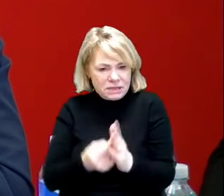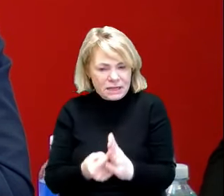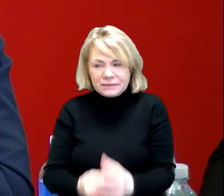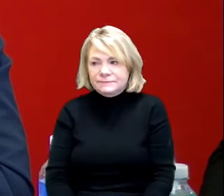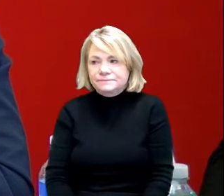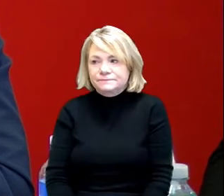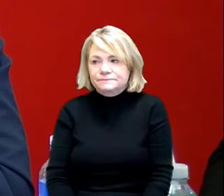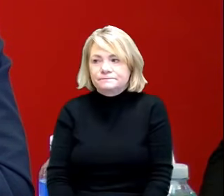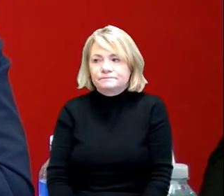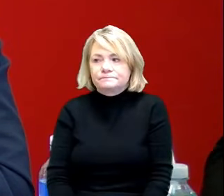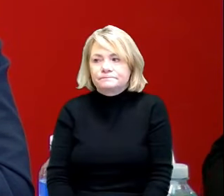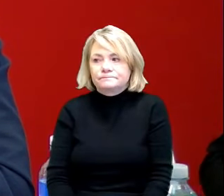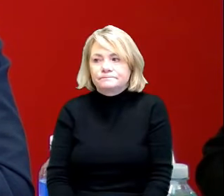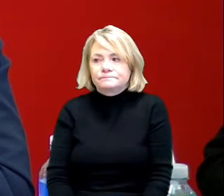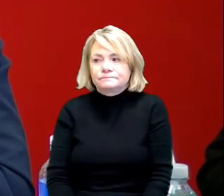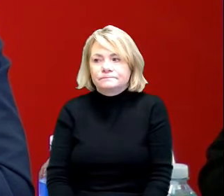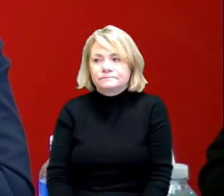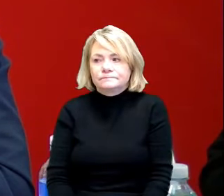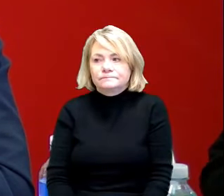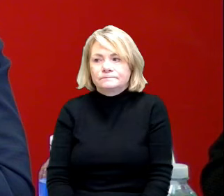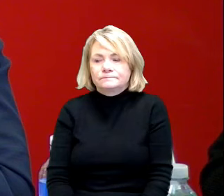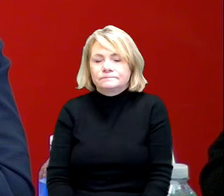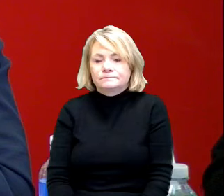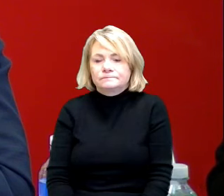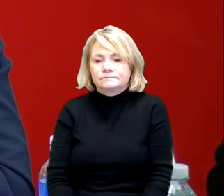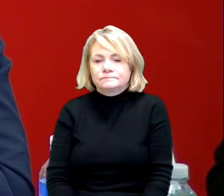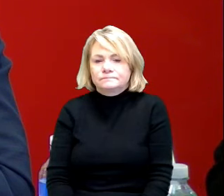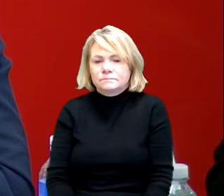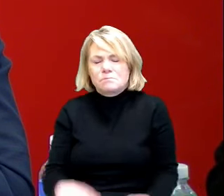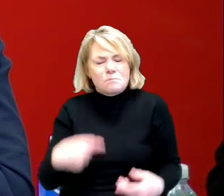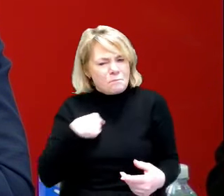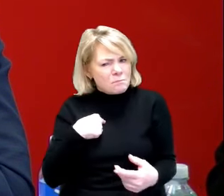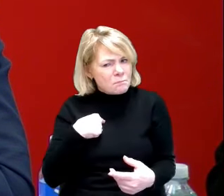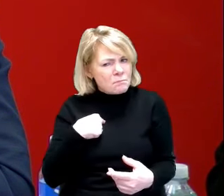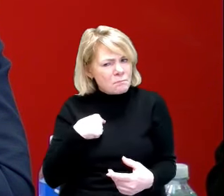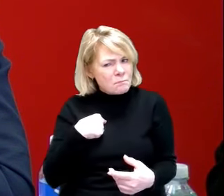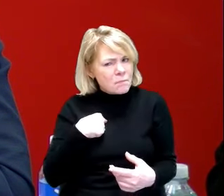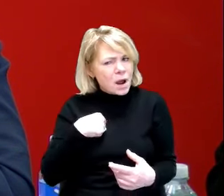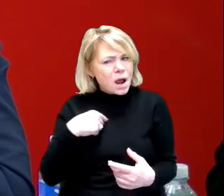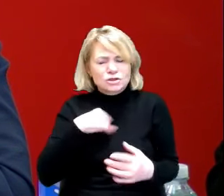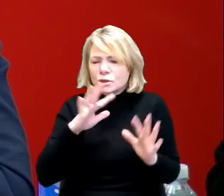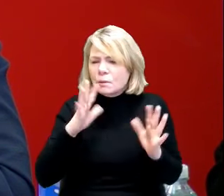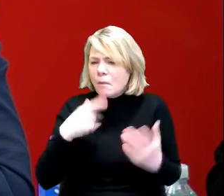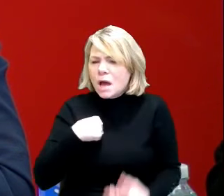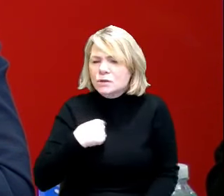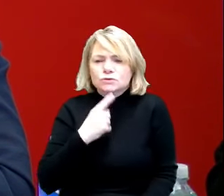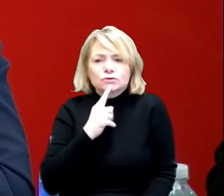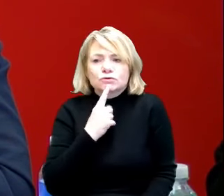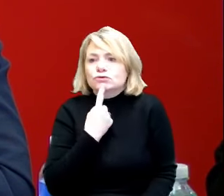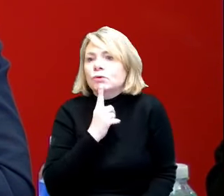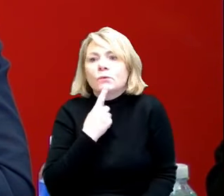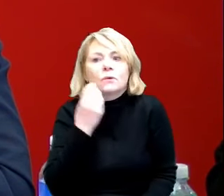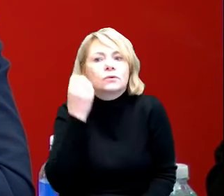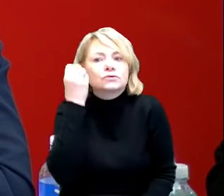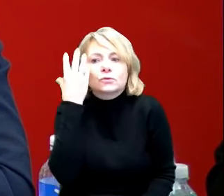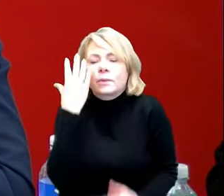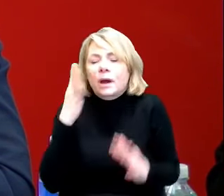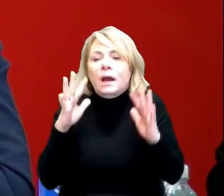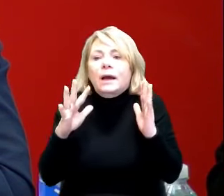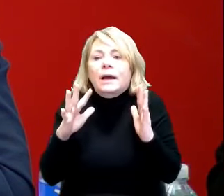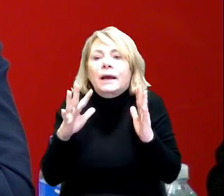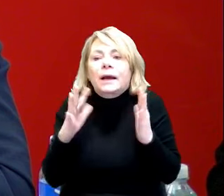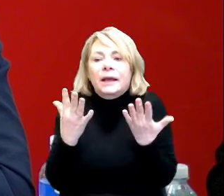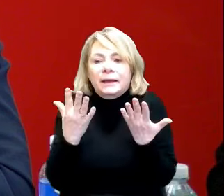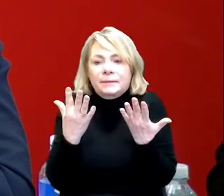ir kažkaip sunkiai man buvo su suvokiama a suvokiama tai kad atvykus